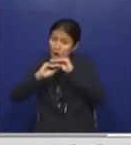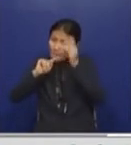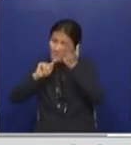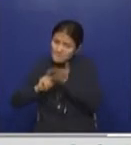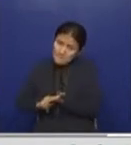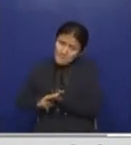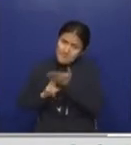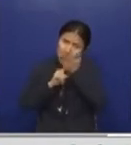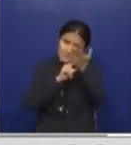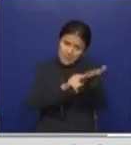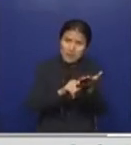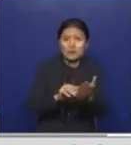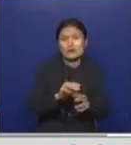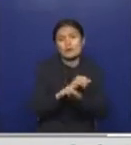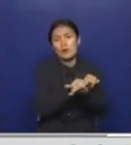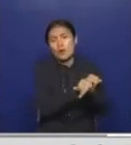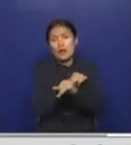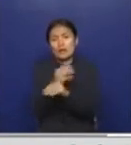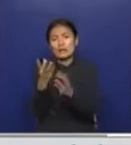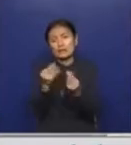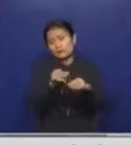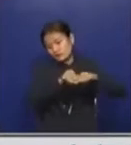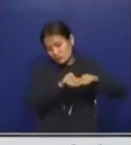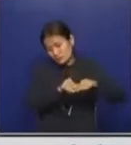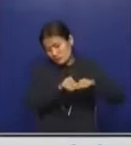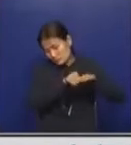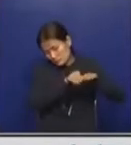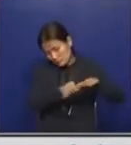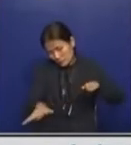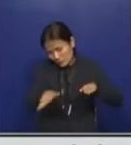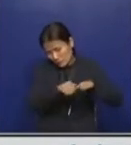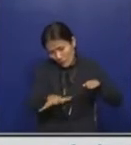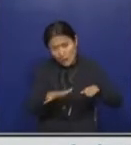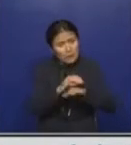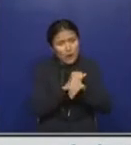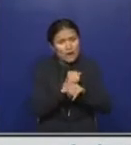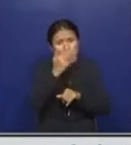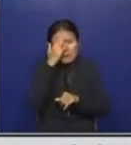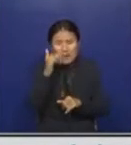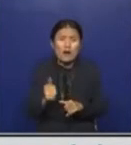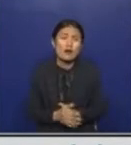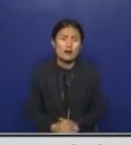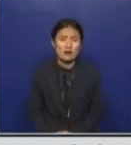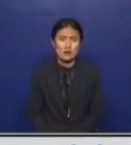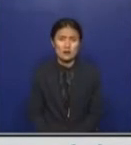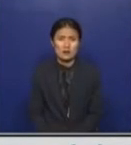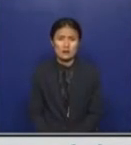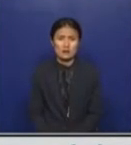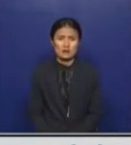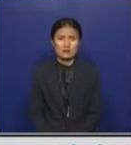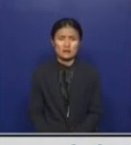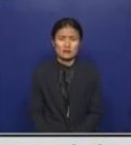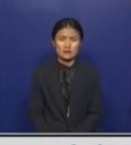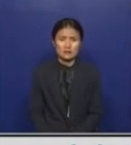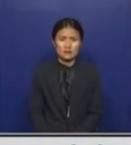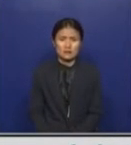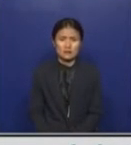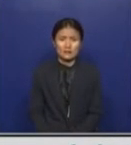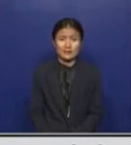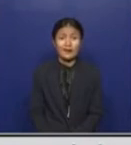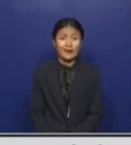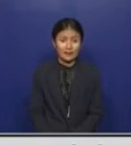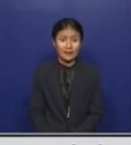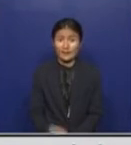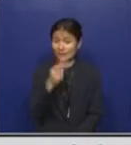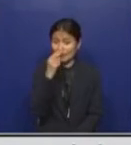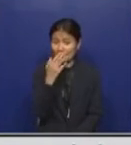การกัดเซาะชายฝั่งขอสไลด์ด้วยค่ะค่ะอาจมีเพื่อนสมาชิกได้อภิปรายบางส่วนแล้วนะคะ